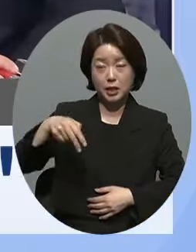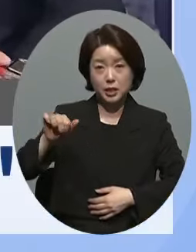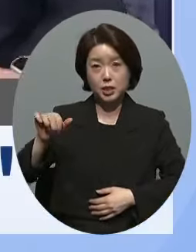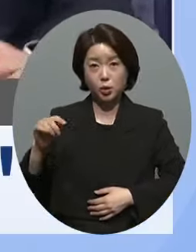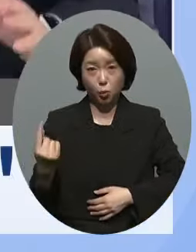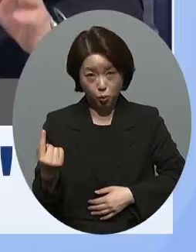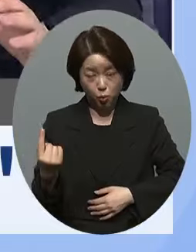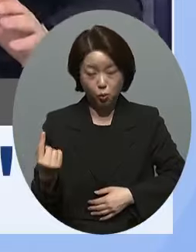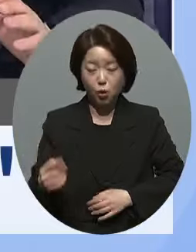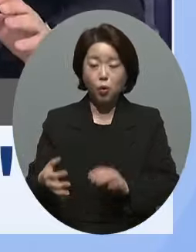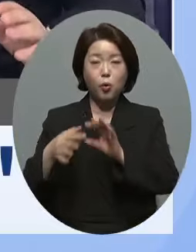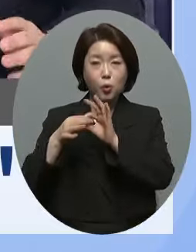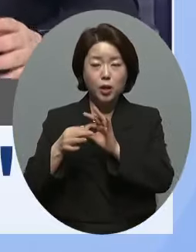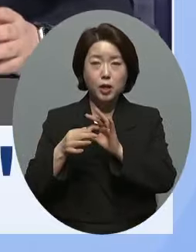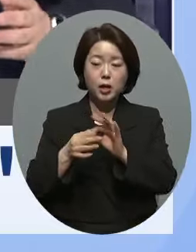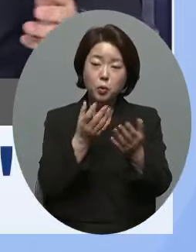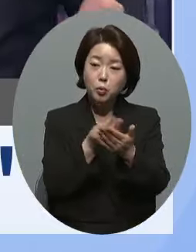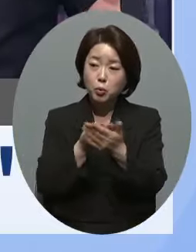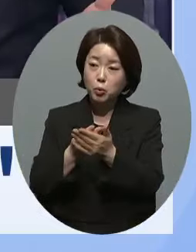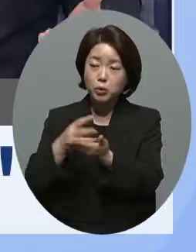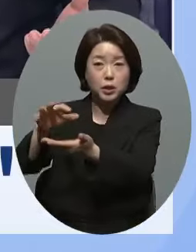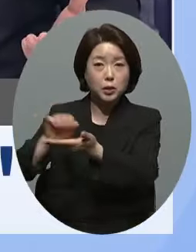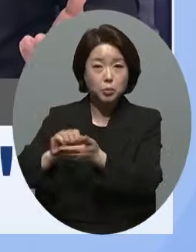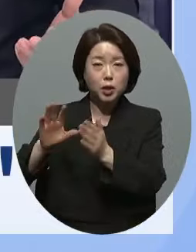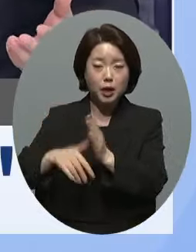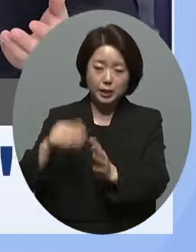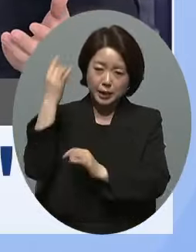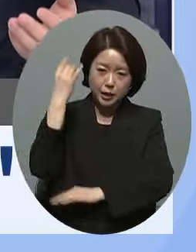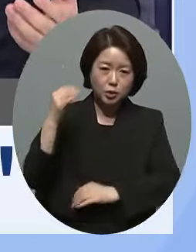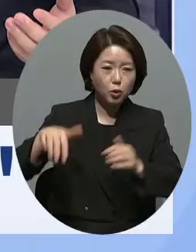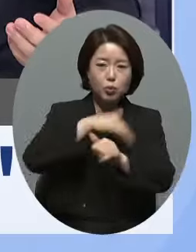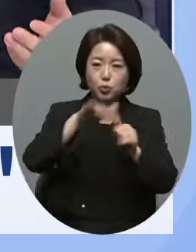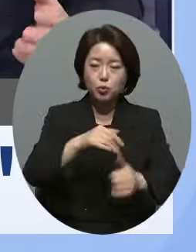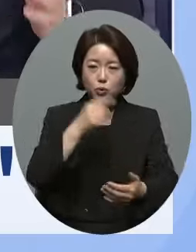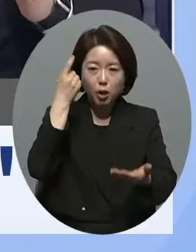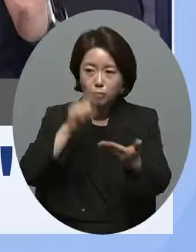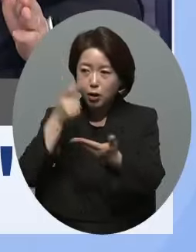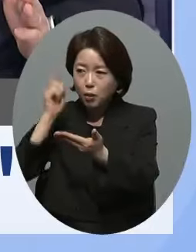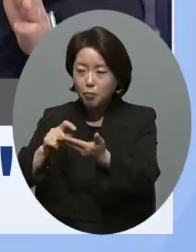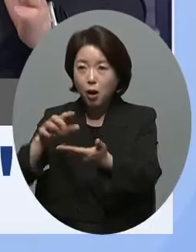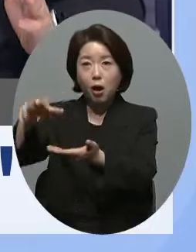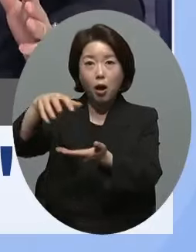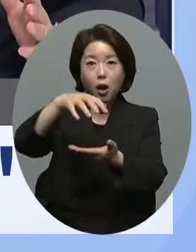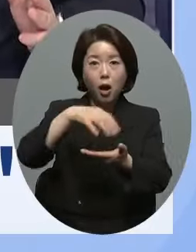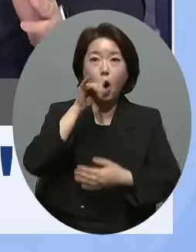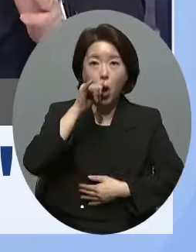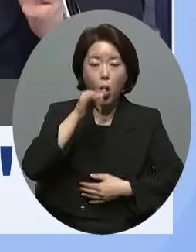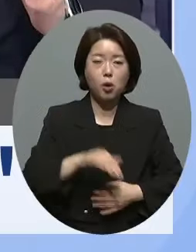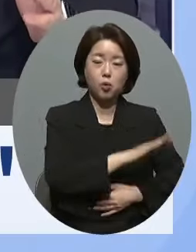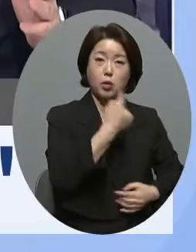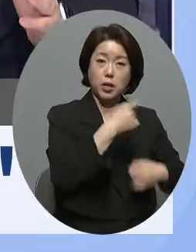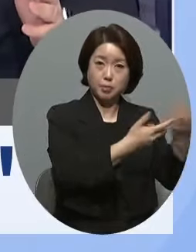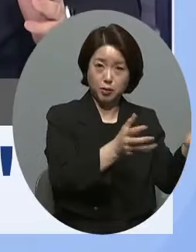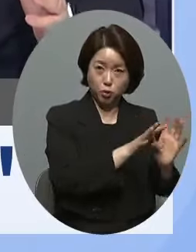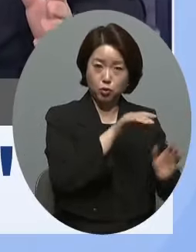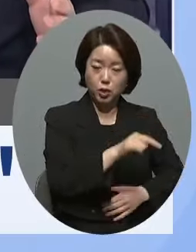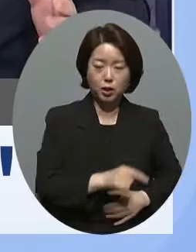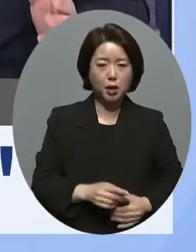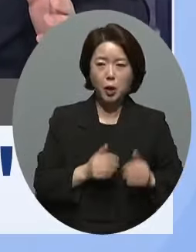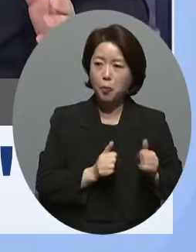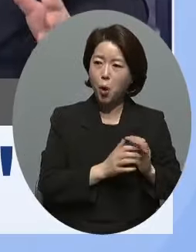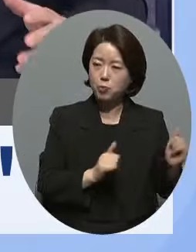과정을 입수하는 과정에서 기초적인 어떤 정황 증거들은 수집이 된 것이고 거기에 대해서 저희 민주당 내에도 법률 법률가들이